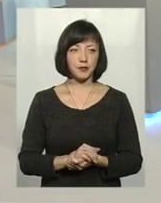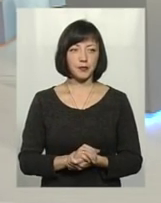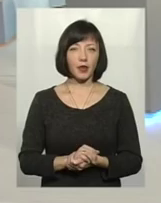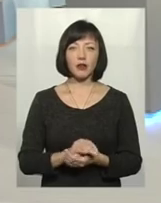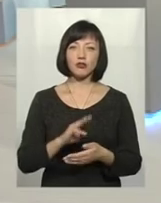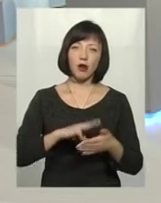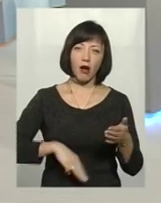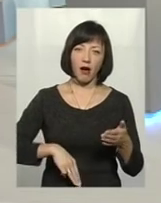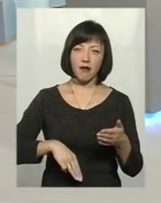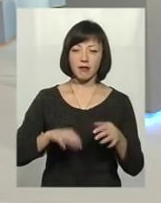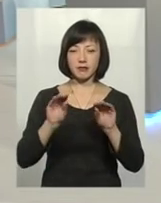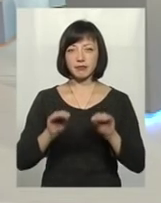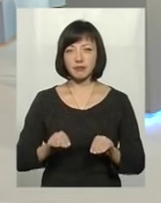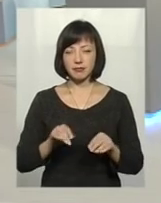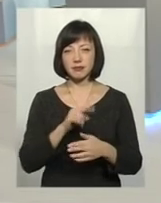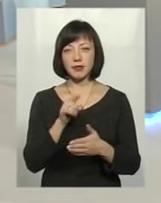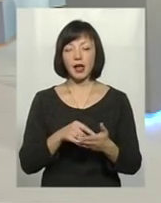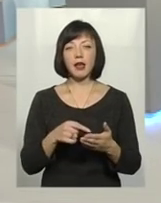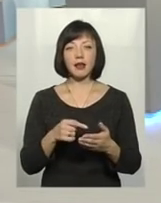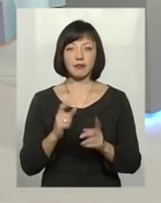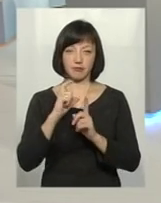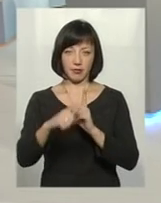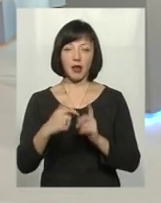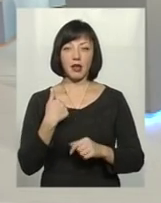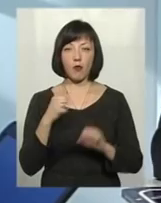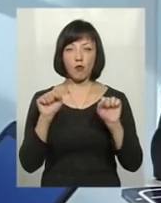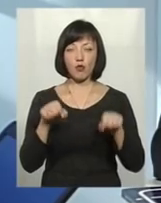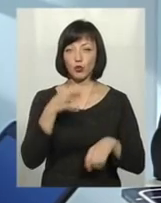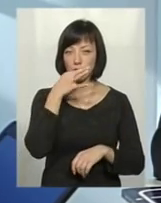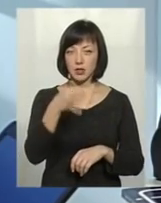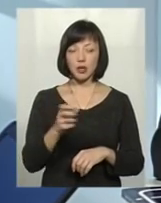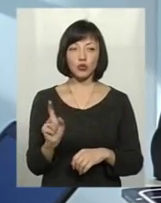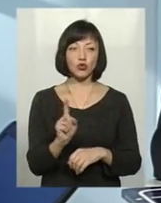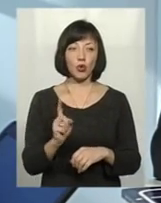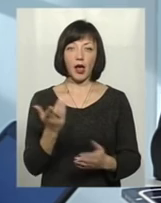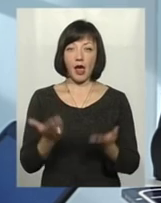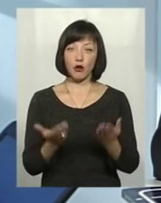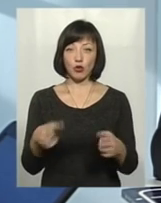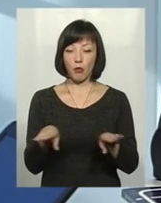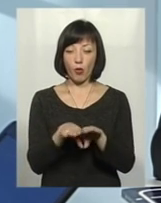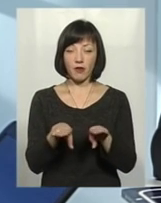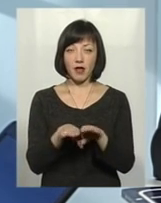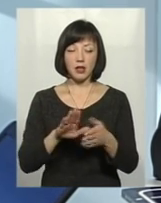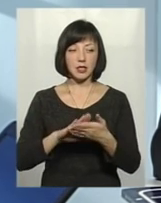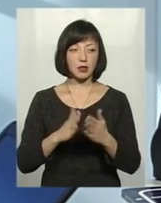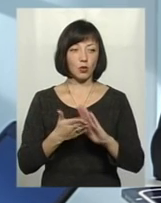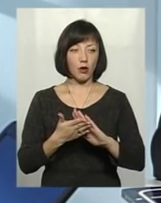виписання штрафів і так далі? Я можу сказати, що в принципі, якщо порівняти ситуацію